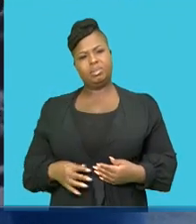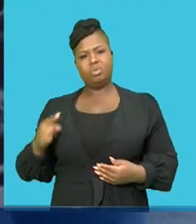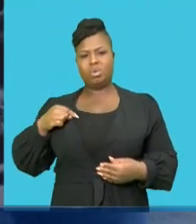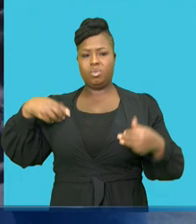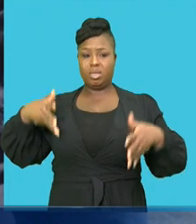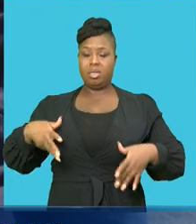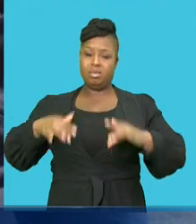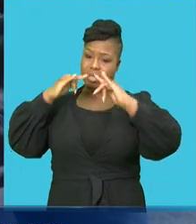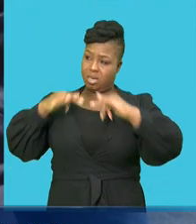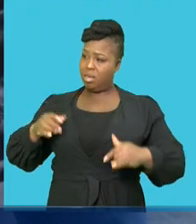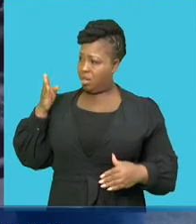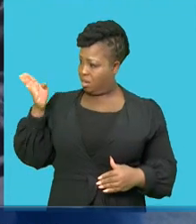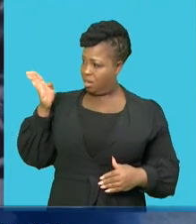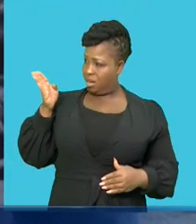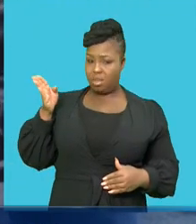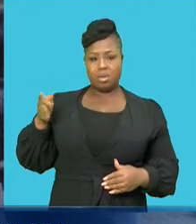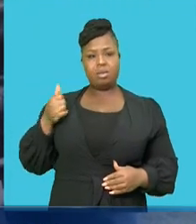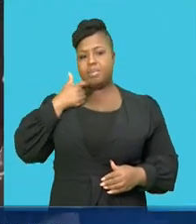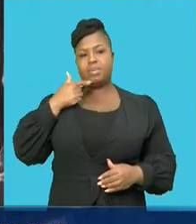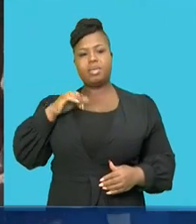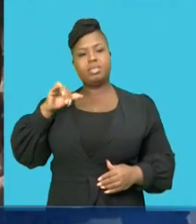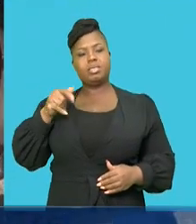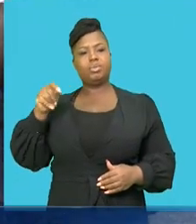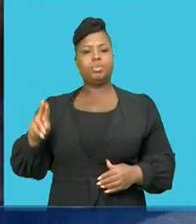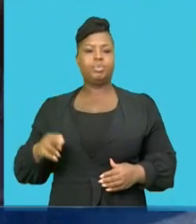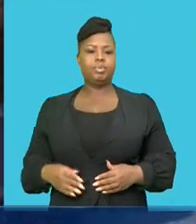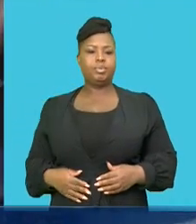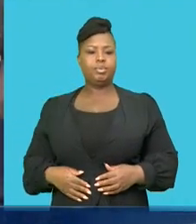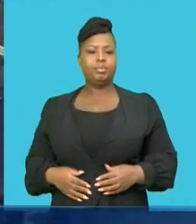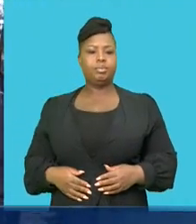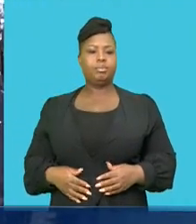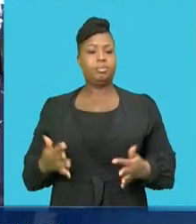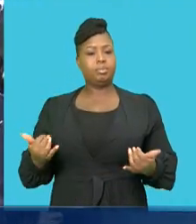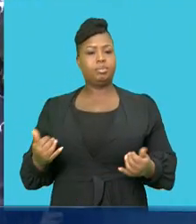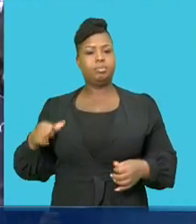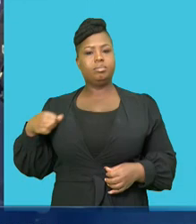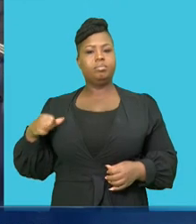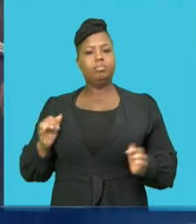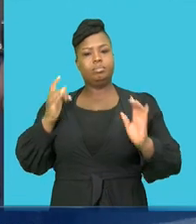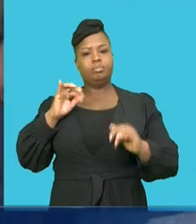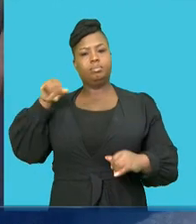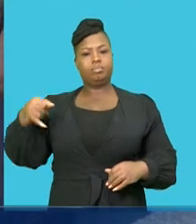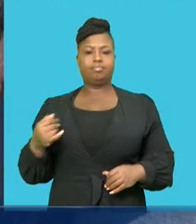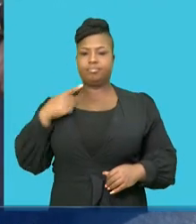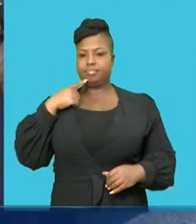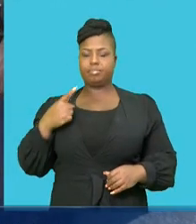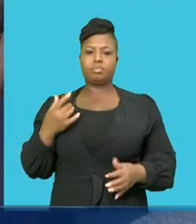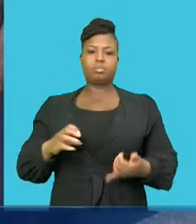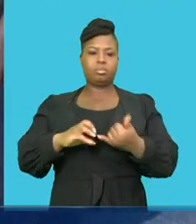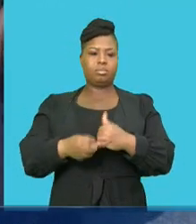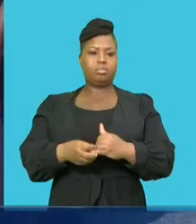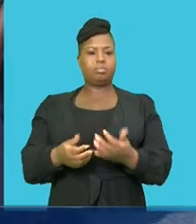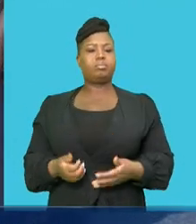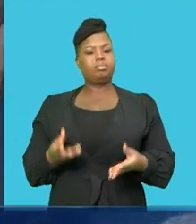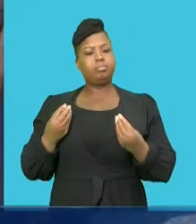la mathendeni silanga ngasegezeni. Ukusukela ngoko umasipala waseGoli uthe uyazama ukufumana